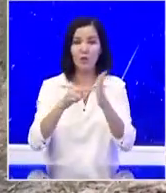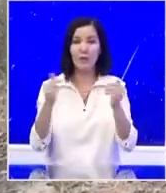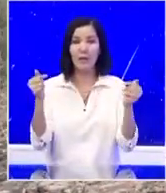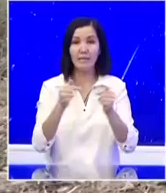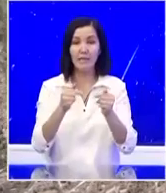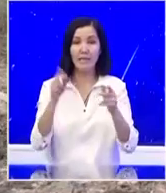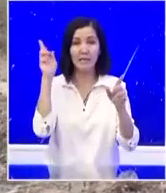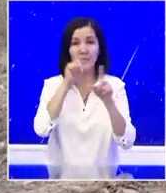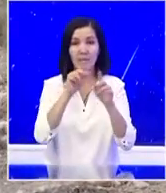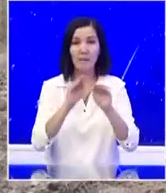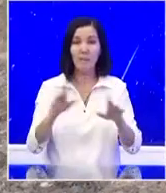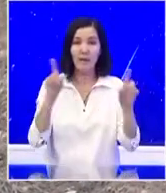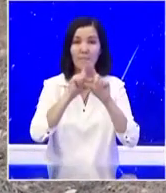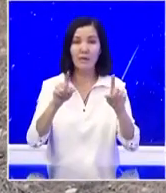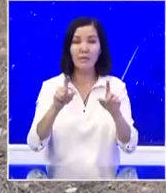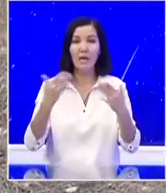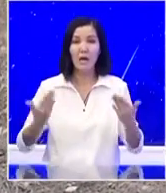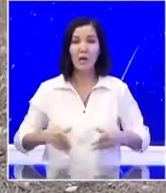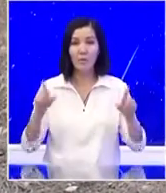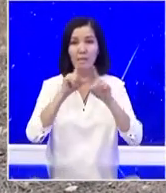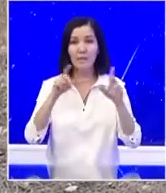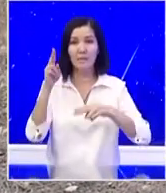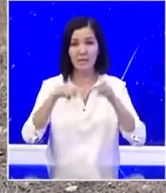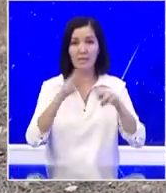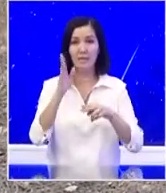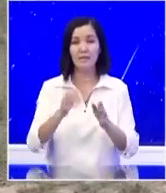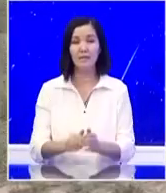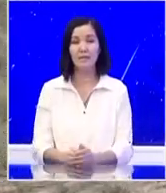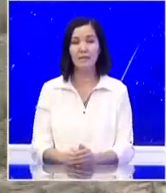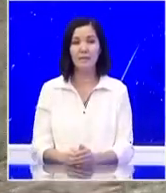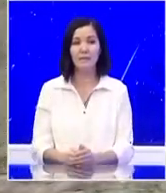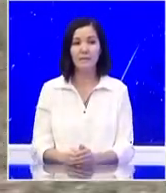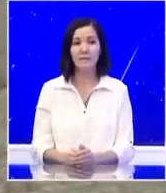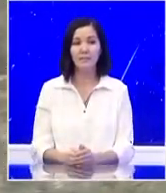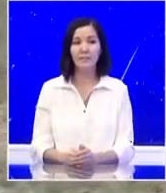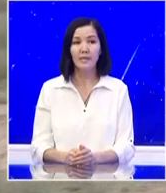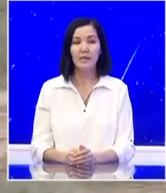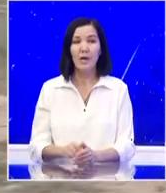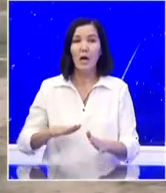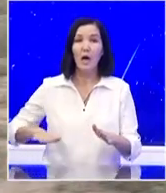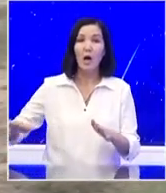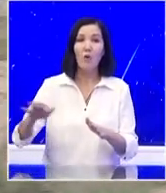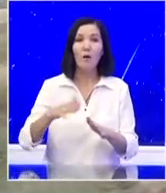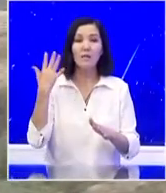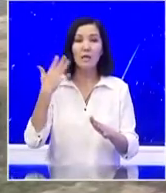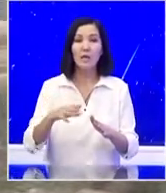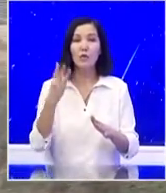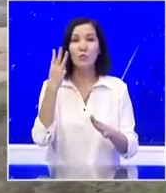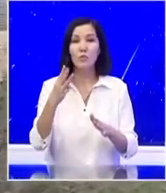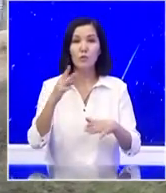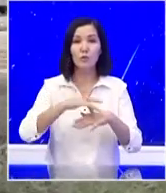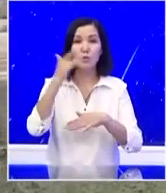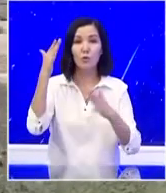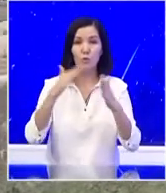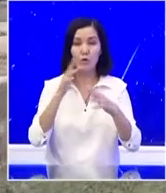мектеп, балабақша сынды әлеуметтік нысандар салынбақ. Алдымен бұл аумақта 53 көпқабатты тұрғын үй